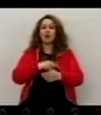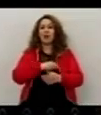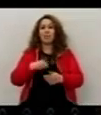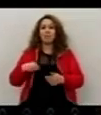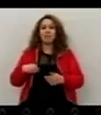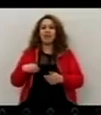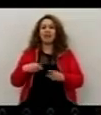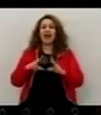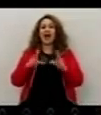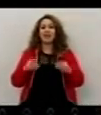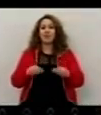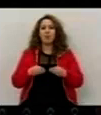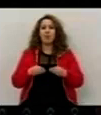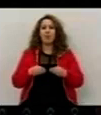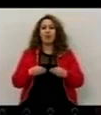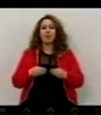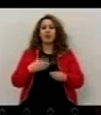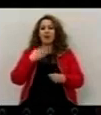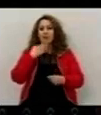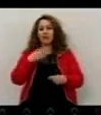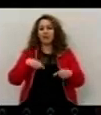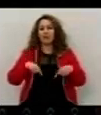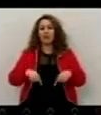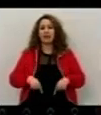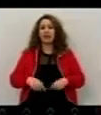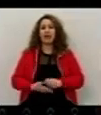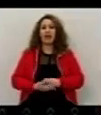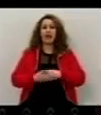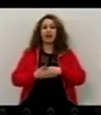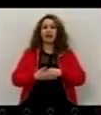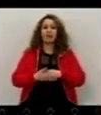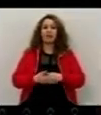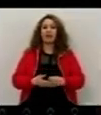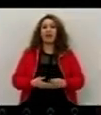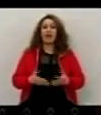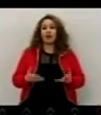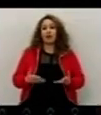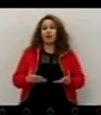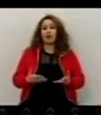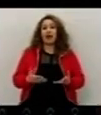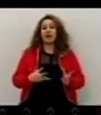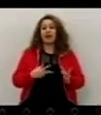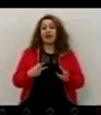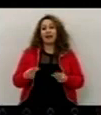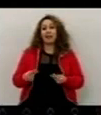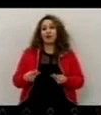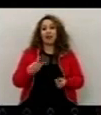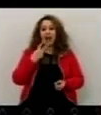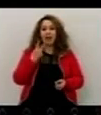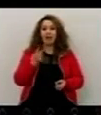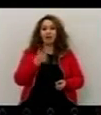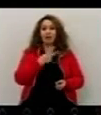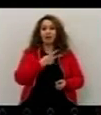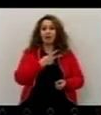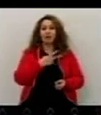شيء نشكر فيه الحكومة لدعمتنا هذا الطلب. إن هذه النتائج المحصلة عليها هي نتيجة مختلف البرامج